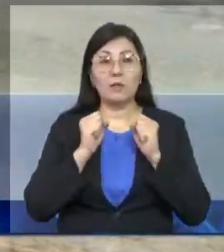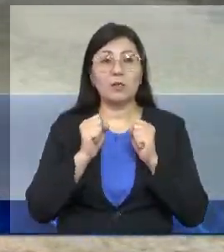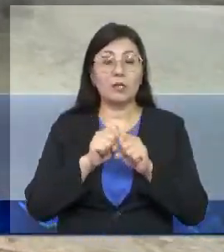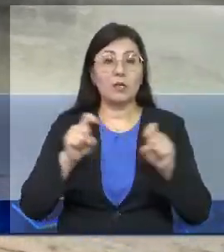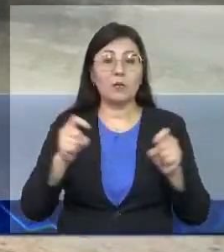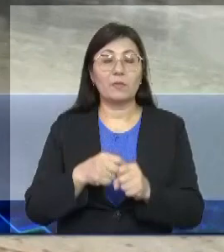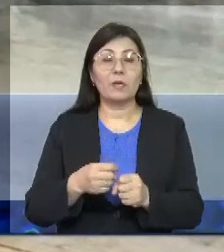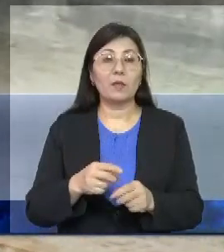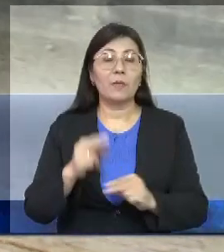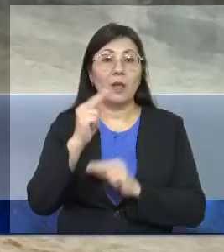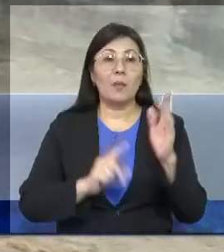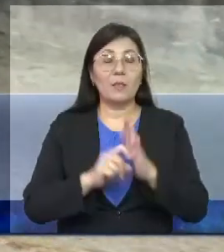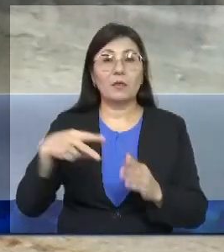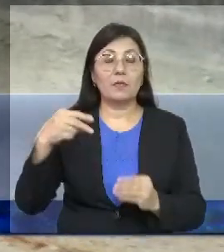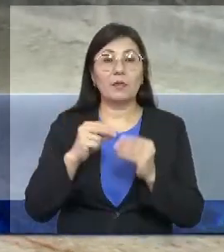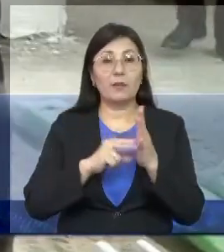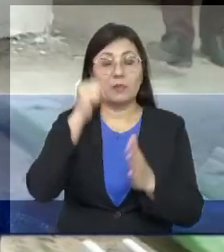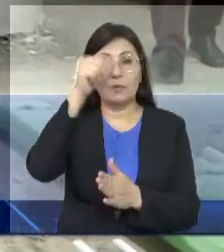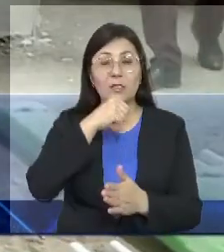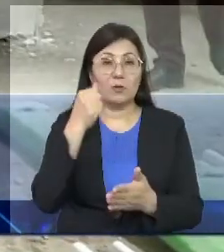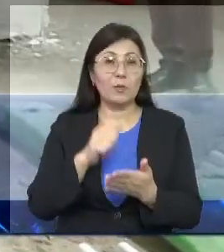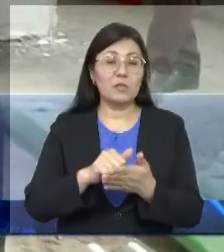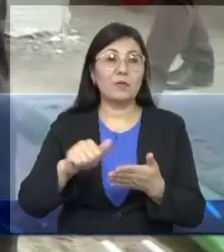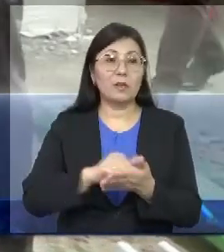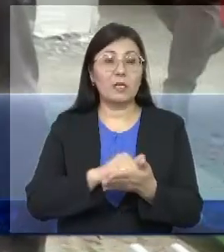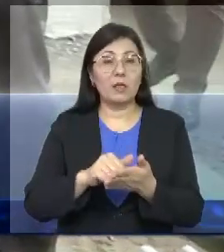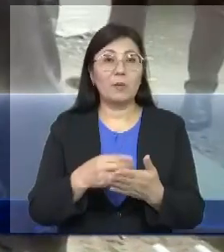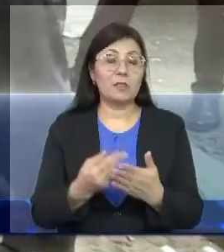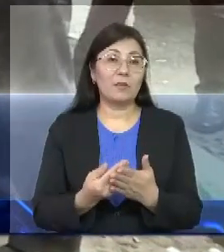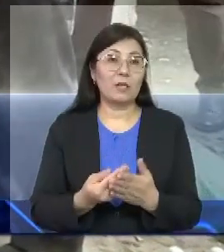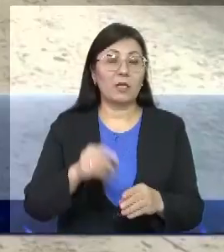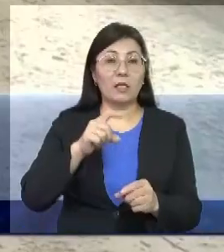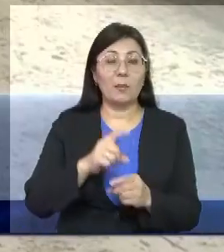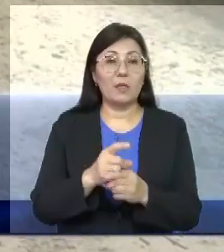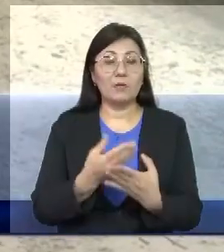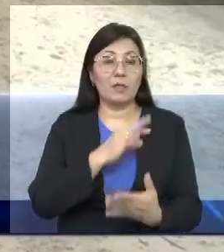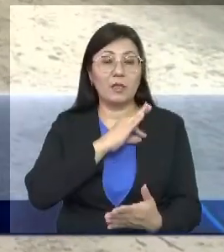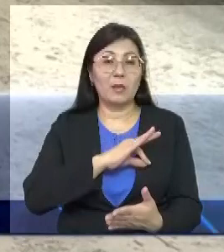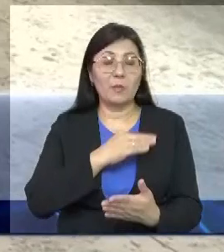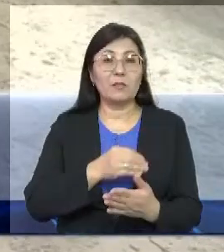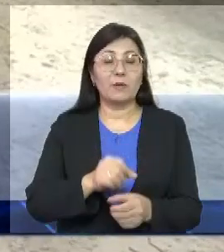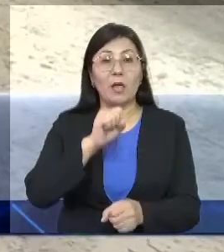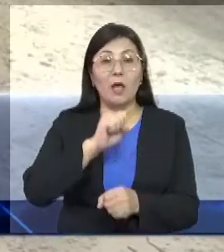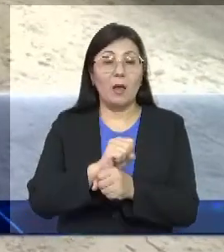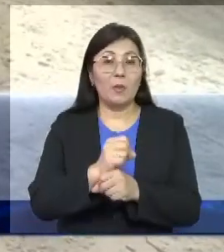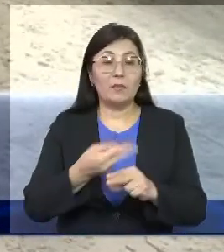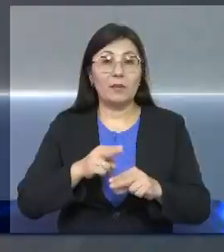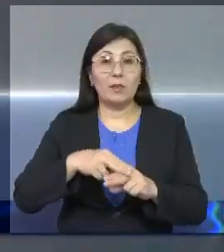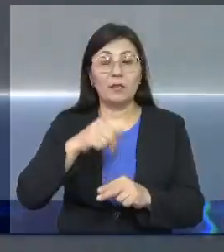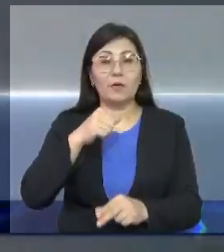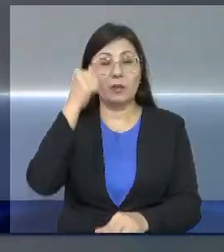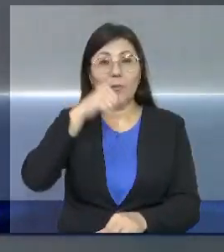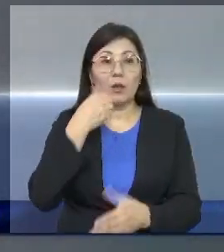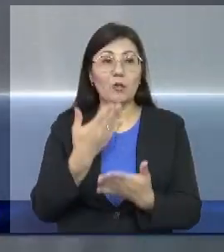назад, в 2018 году. Проектная документация подвергалась корректировкам, и дата ввода здания в эксплуатацию была утверждена в апреле текущего года.